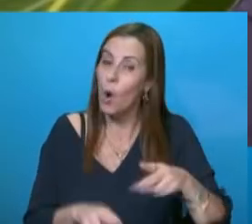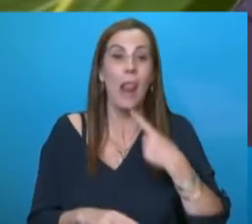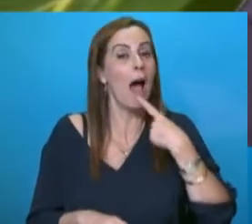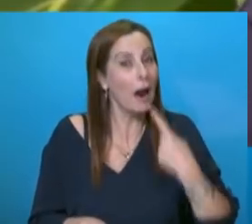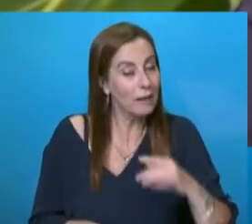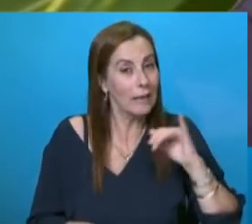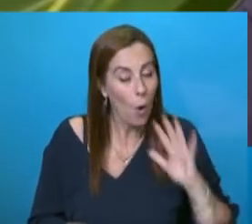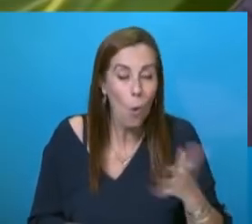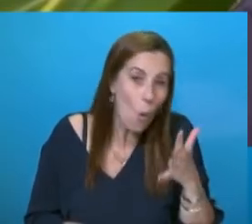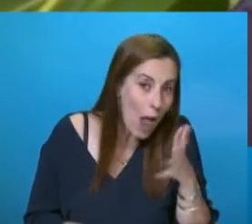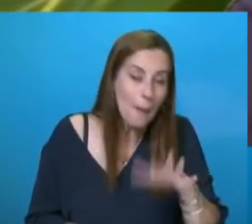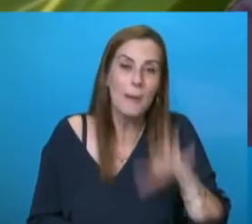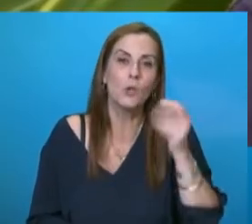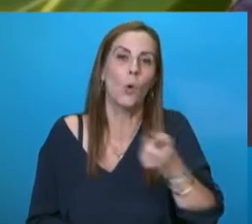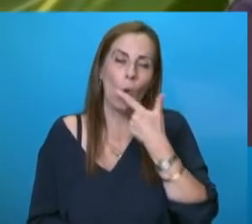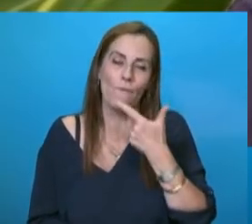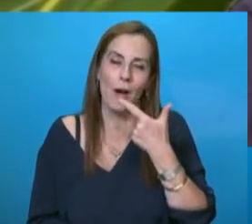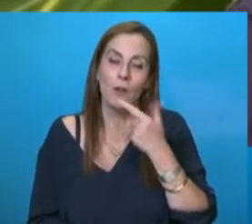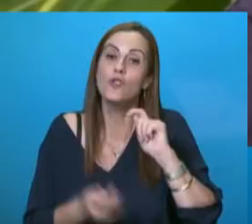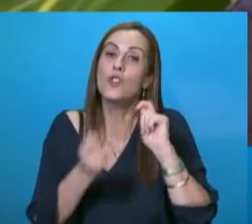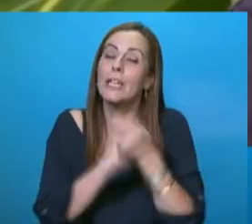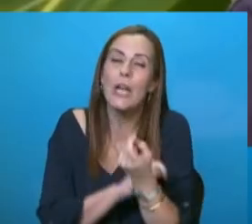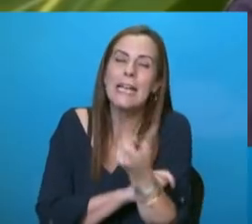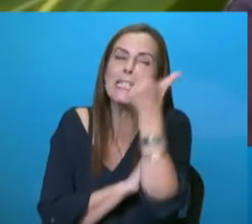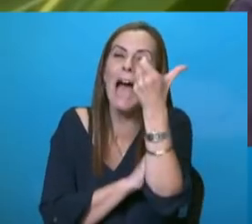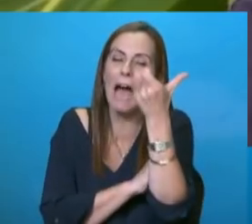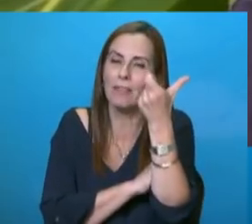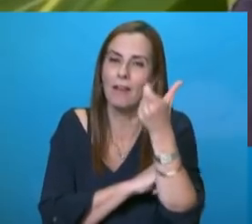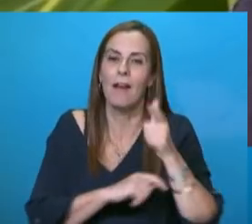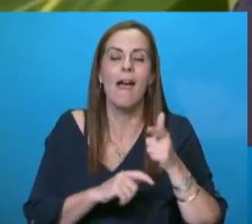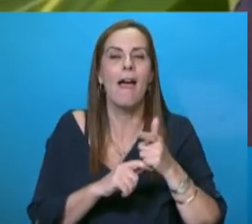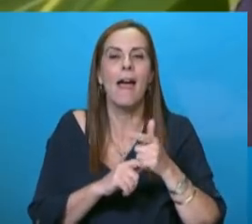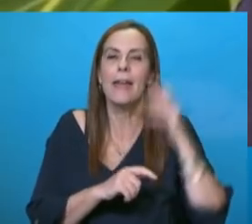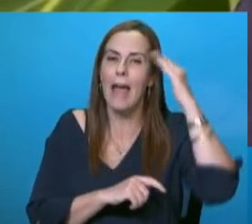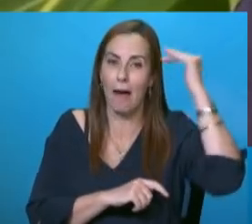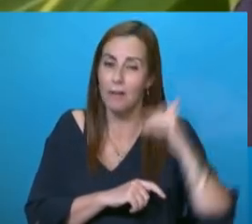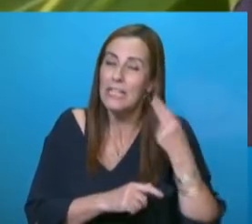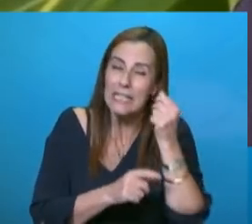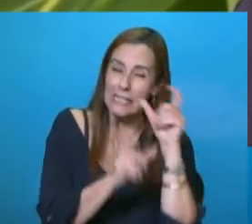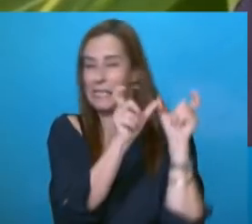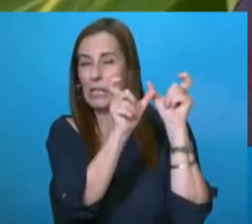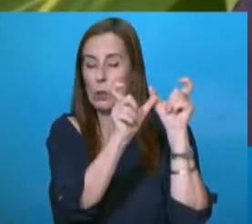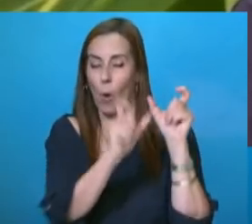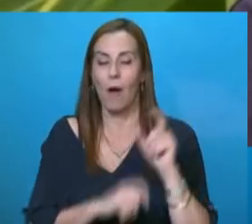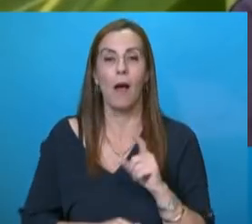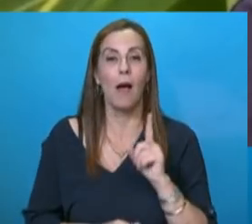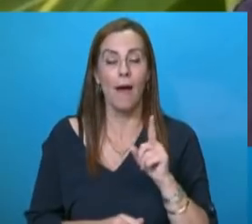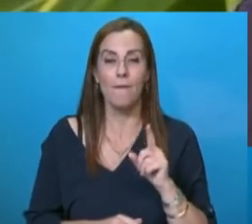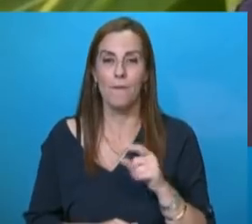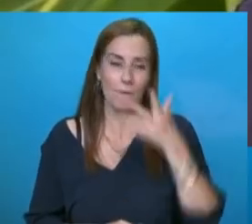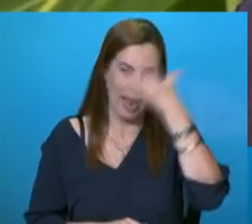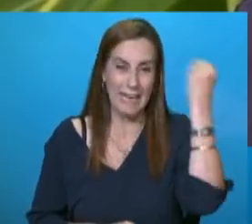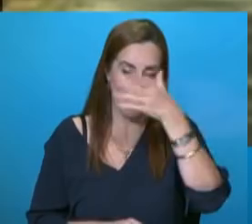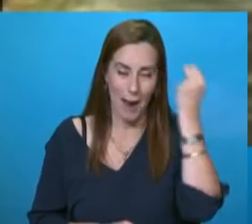להגיד שאולי מצאו תרופה שתשנה מעט את מהלך הירידה הקוגניטיבית והדמנציה